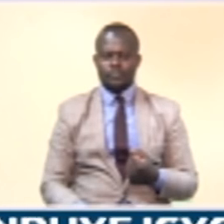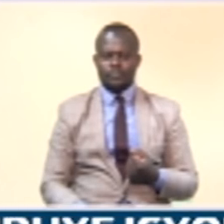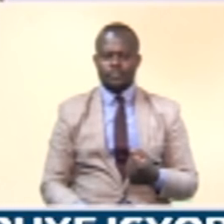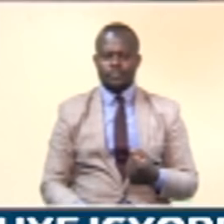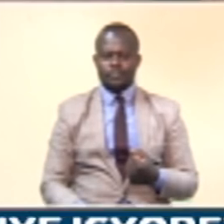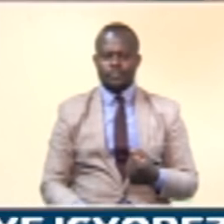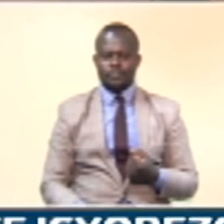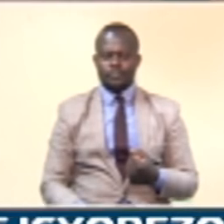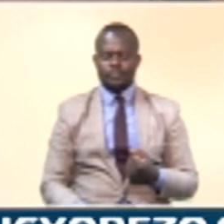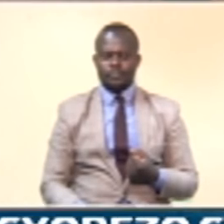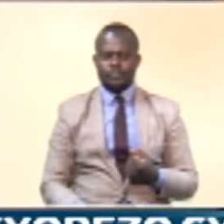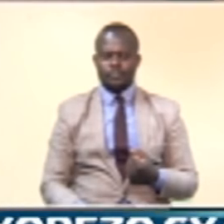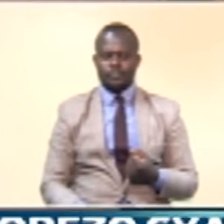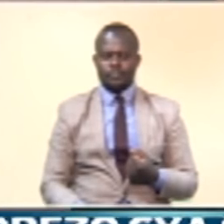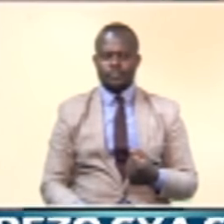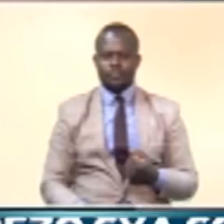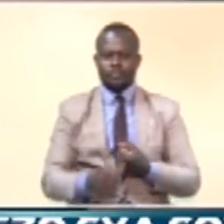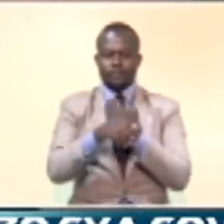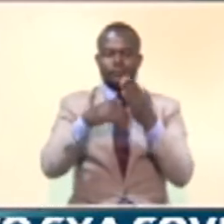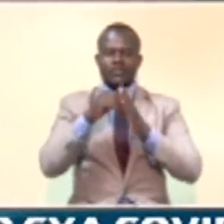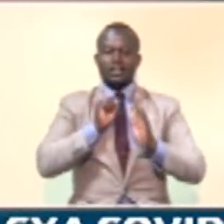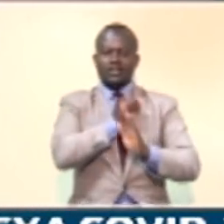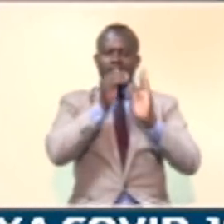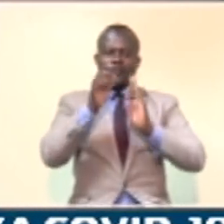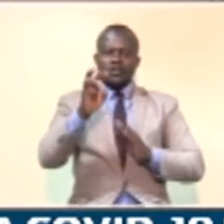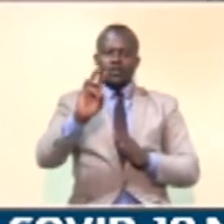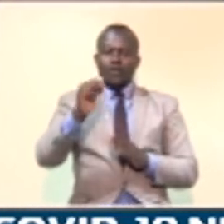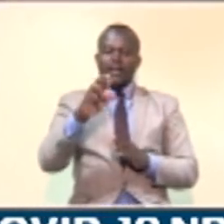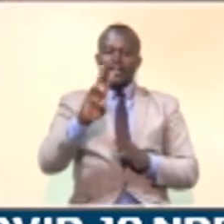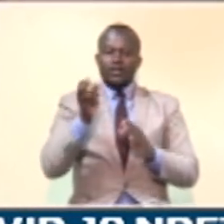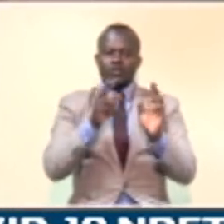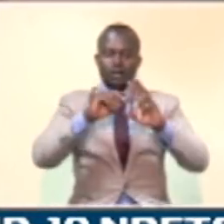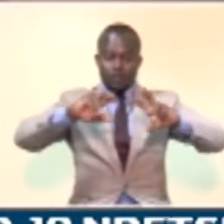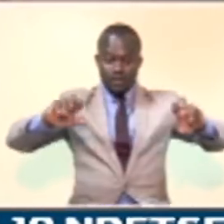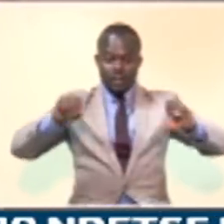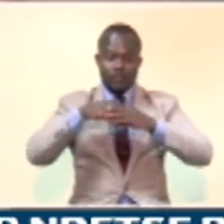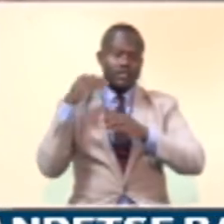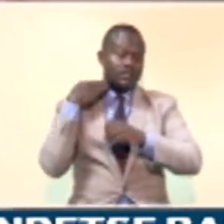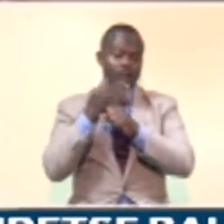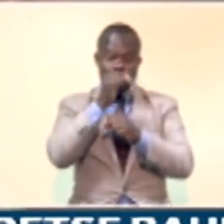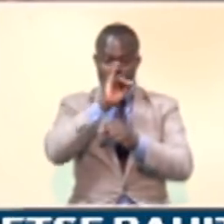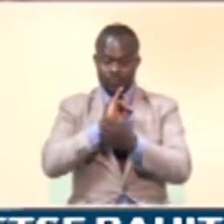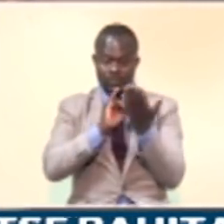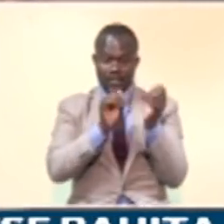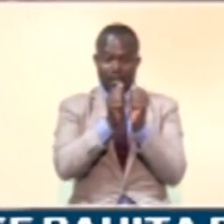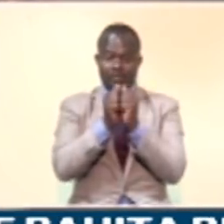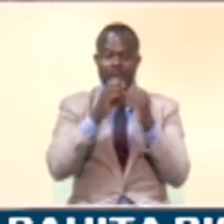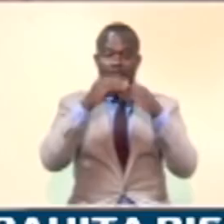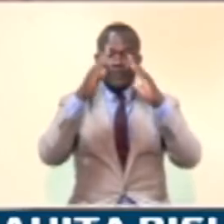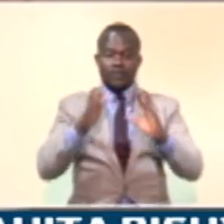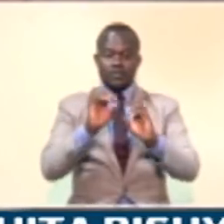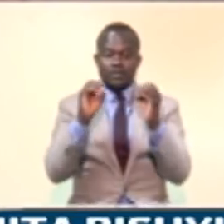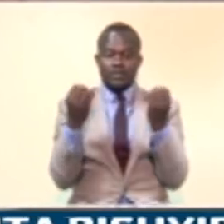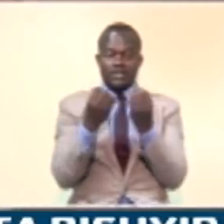Dibuka. Ku ruhande rwa Senateri Twahirwa Andre usanzwe ari n'umushakashatsi kuri Jenoside yakorewe Abatutsi kimwe n'abayobozi